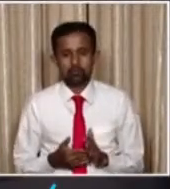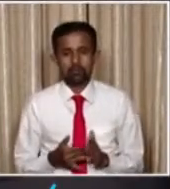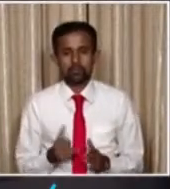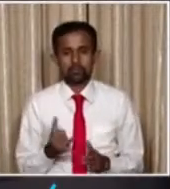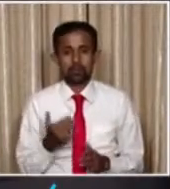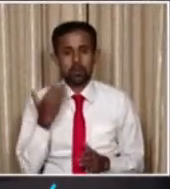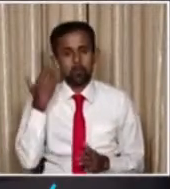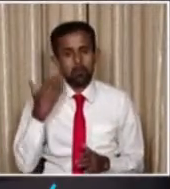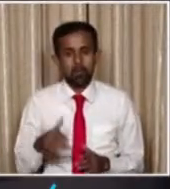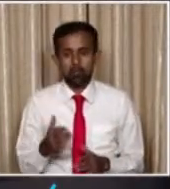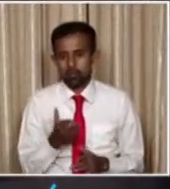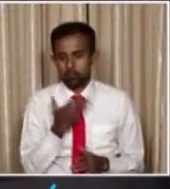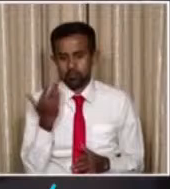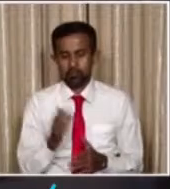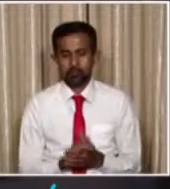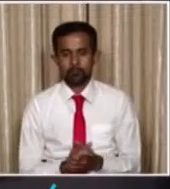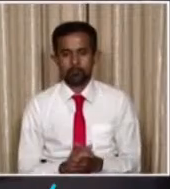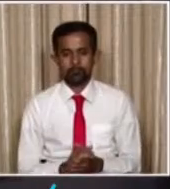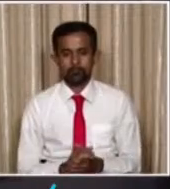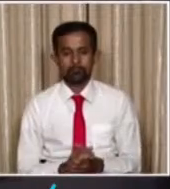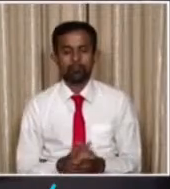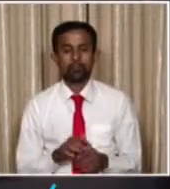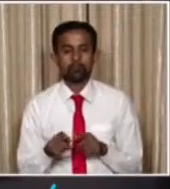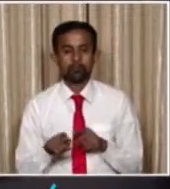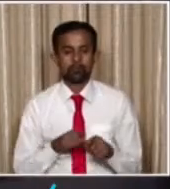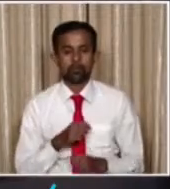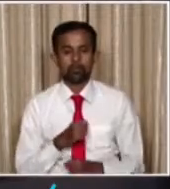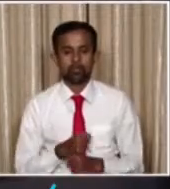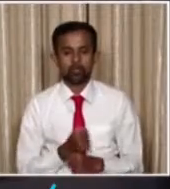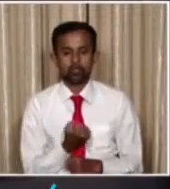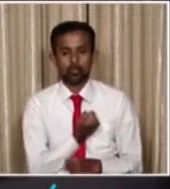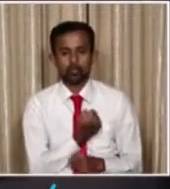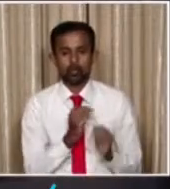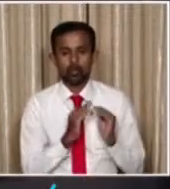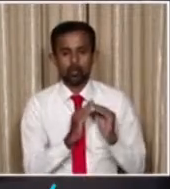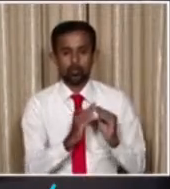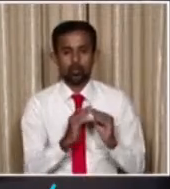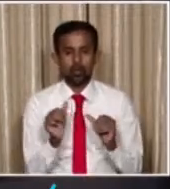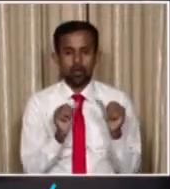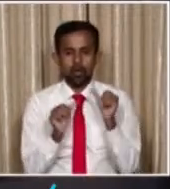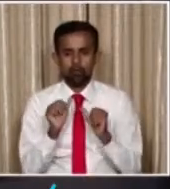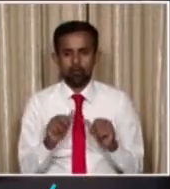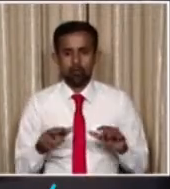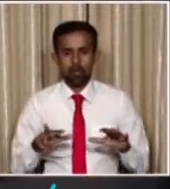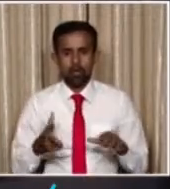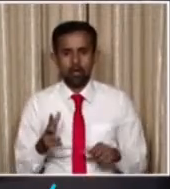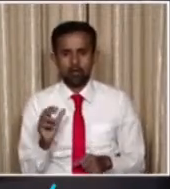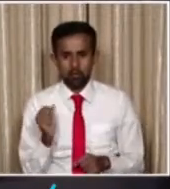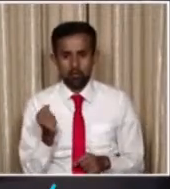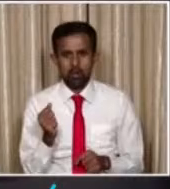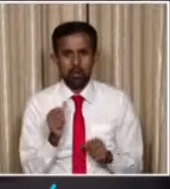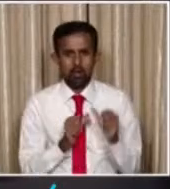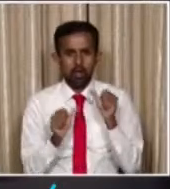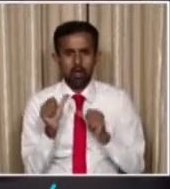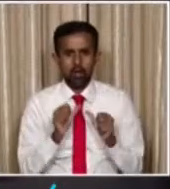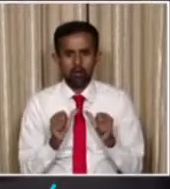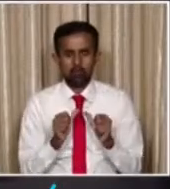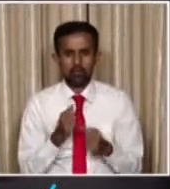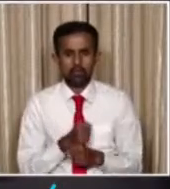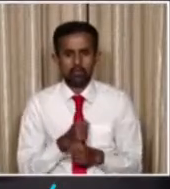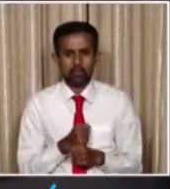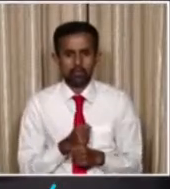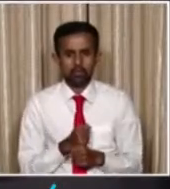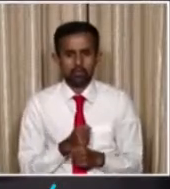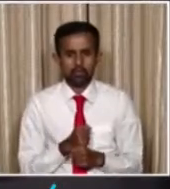සමහරවිට මරණයට පත් වෙන්න පුළුවන්. ඒ වගේම තමයි රජයේ රෝහල් වල ඖෂධ මම හිතන්නේ 850ක් විතර ඖෂධ රජ රෝහල්